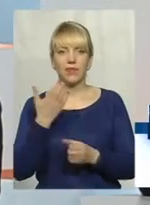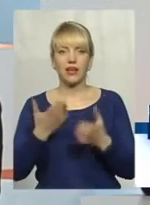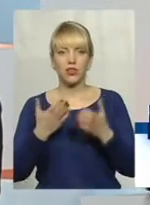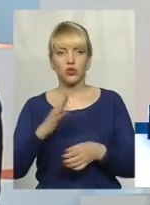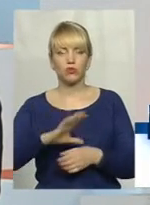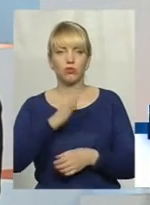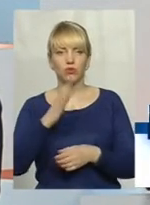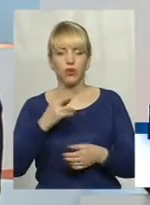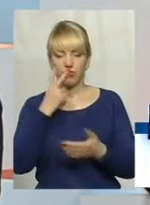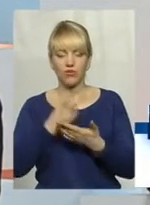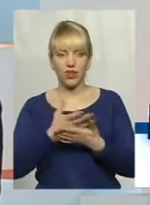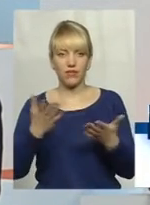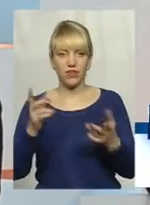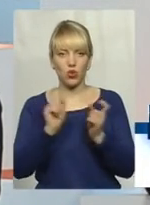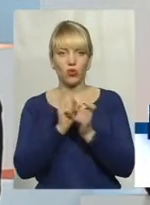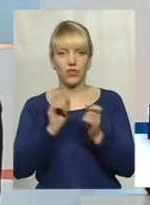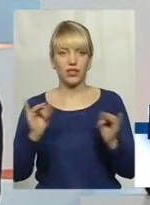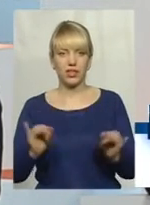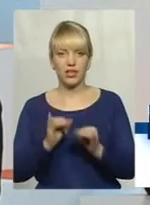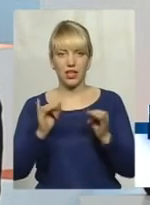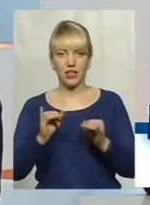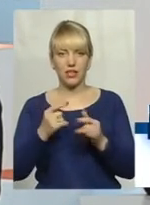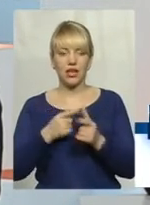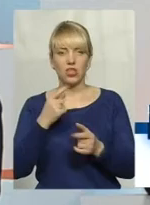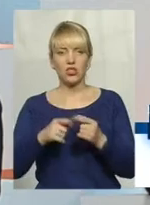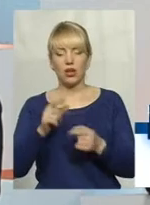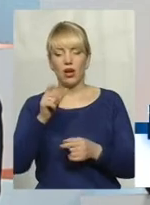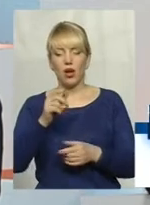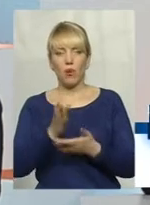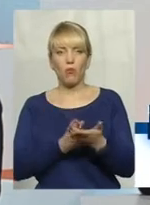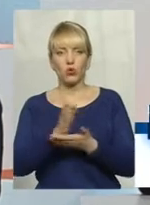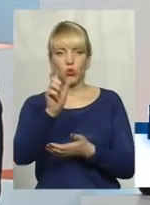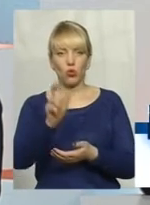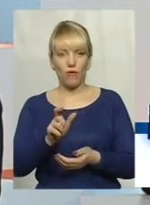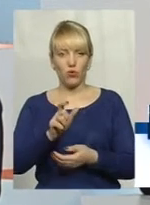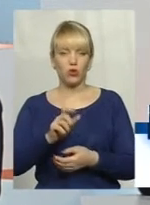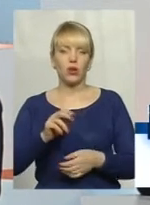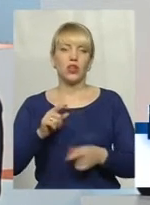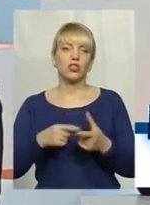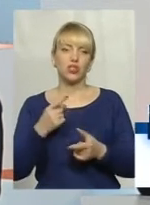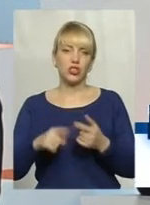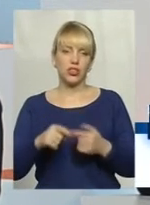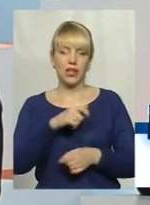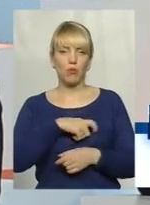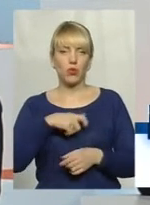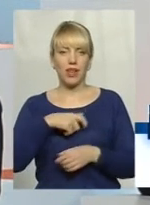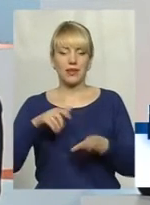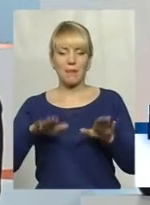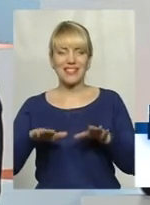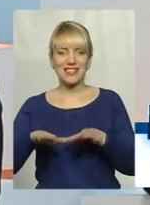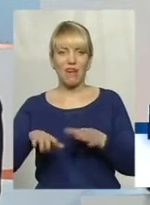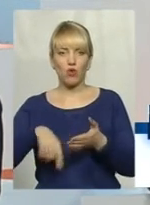був виявлений конфлікт інтересів чи то посадової особи, чи то депутата місцевої